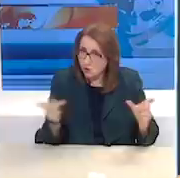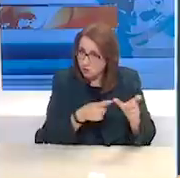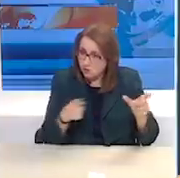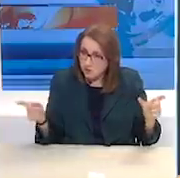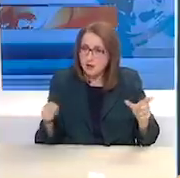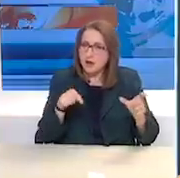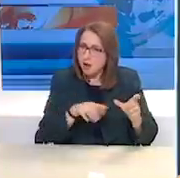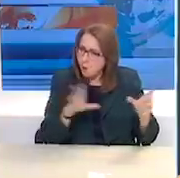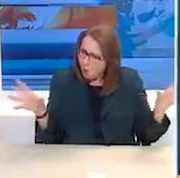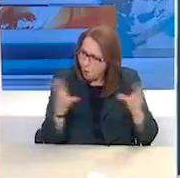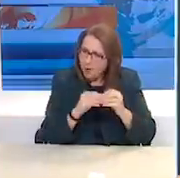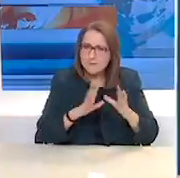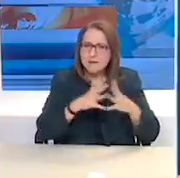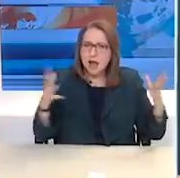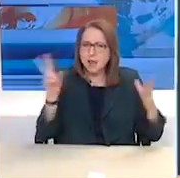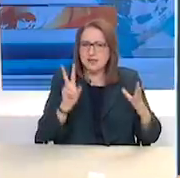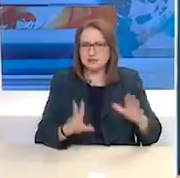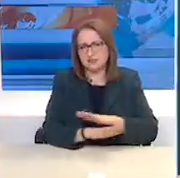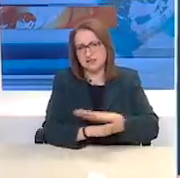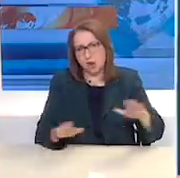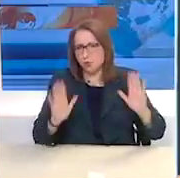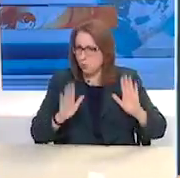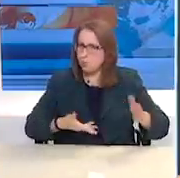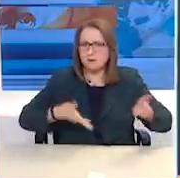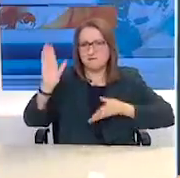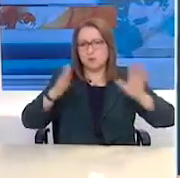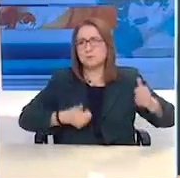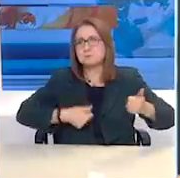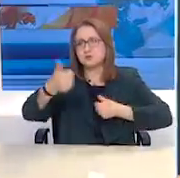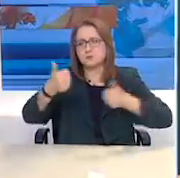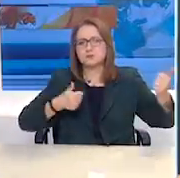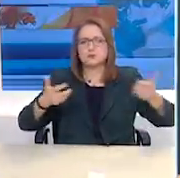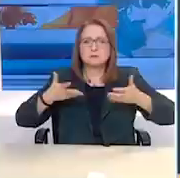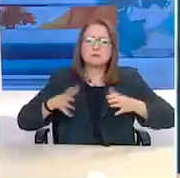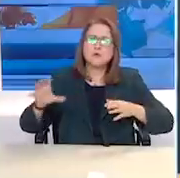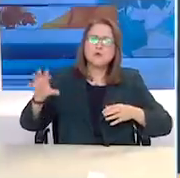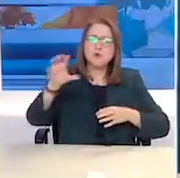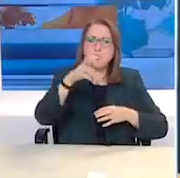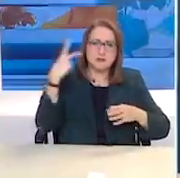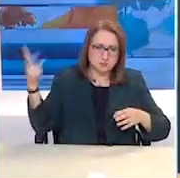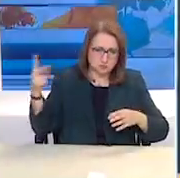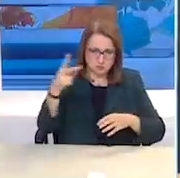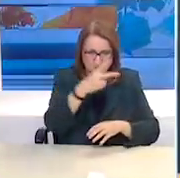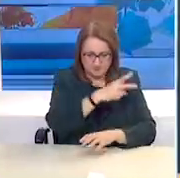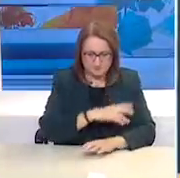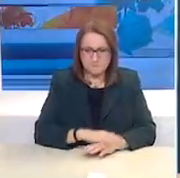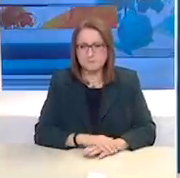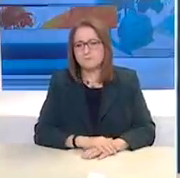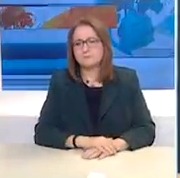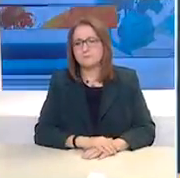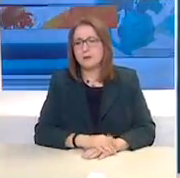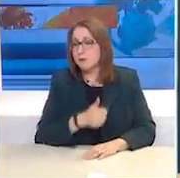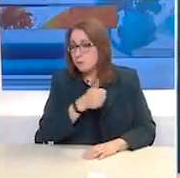Παρασκευή, να μπορέσουν να επιστρέψουν στις πατρίδες τους. Αν εξαιρέσουμε 4 άτομα τα οποία